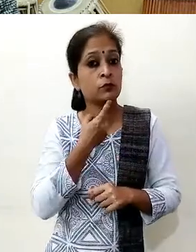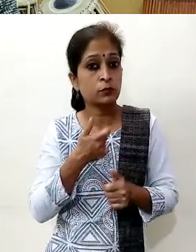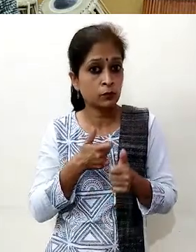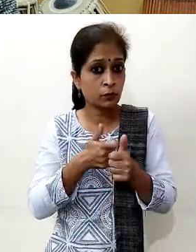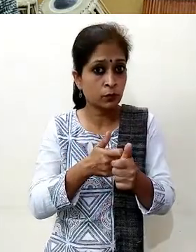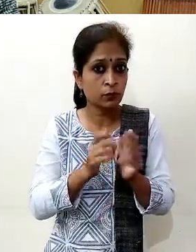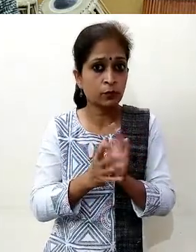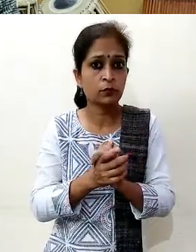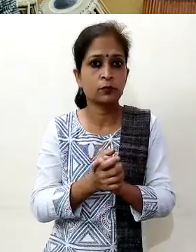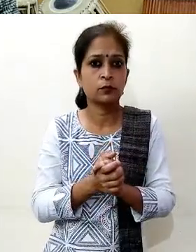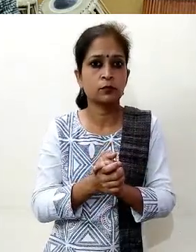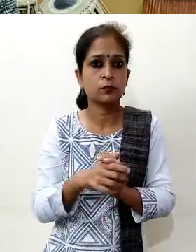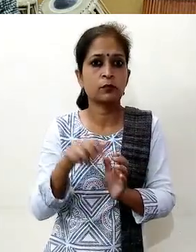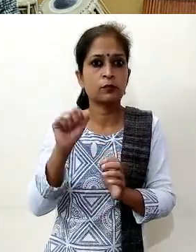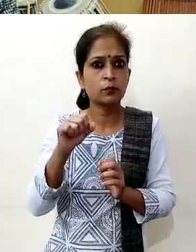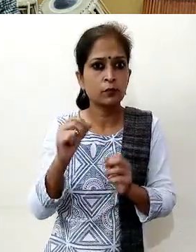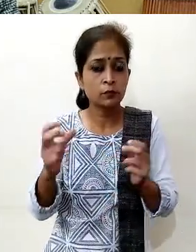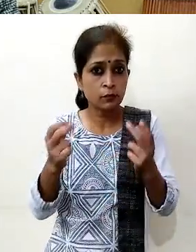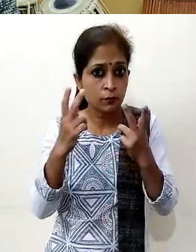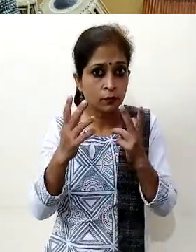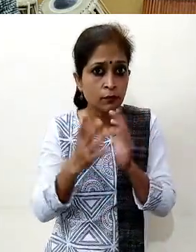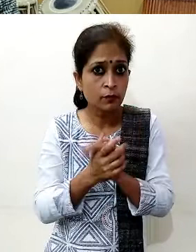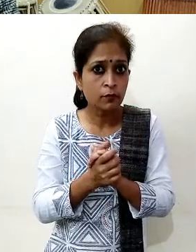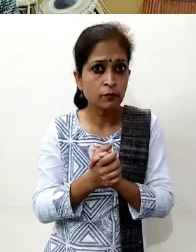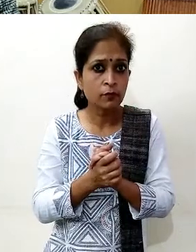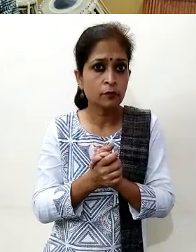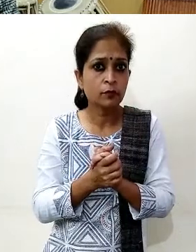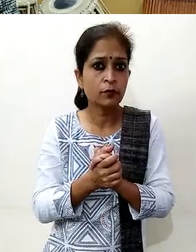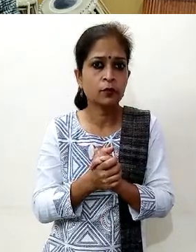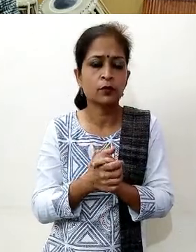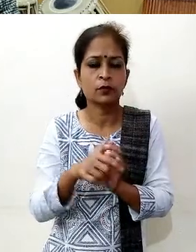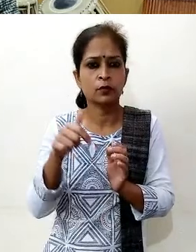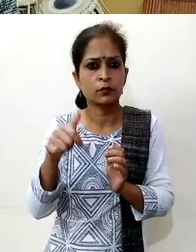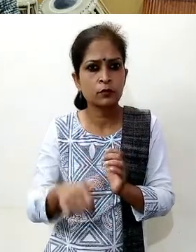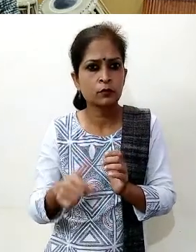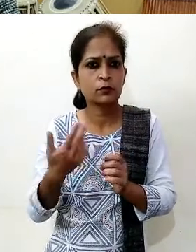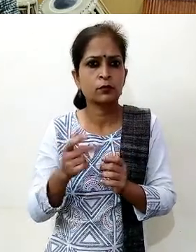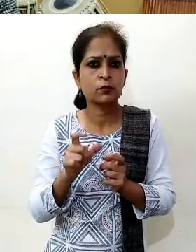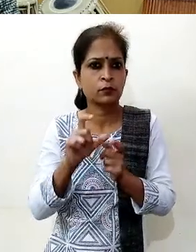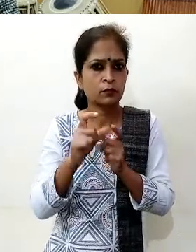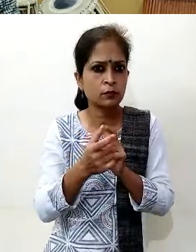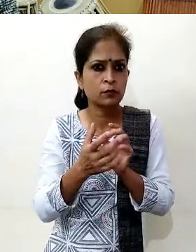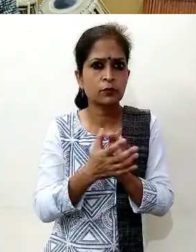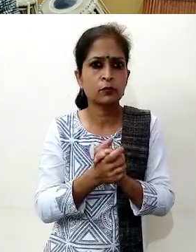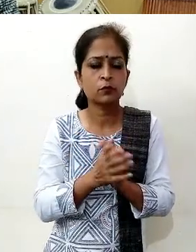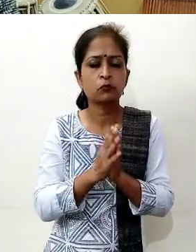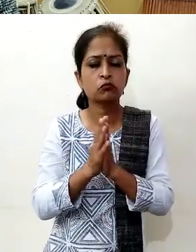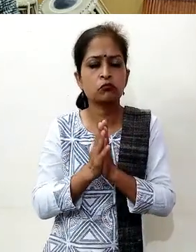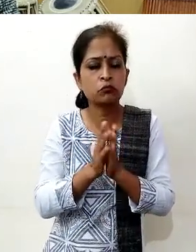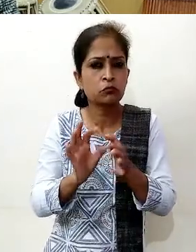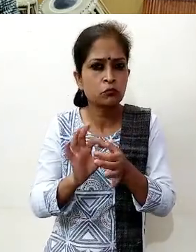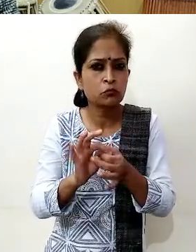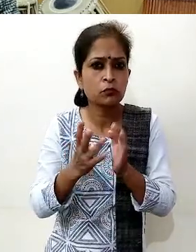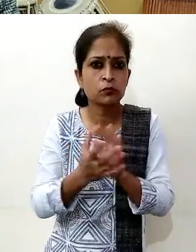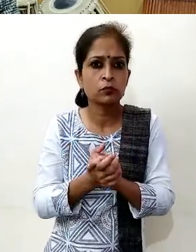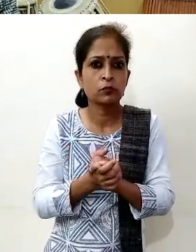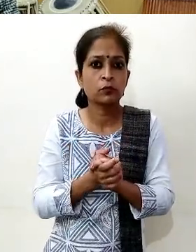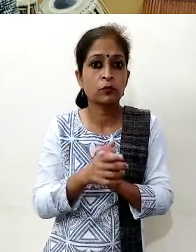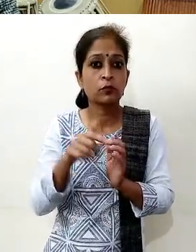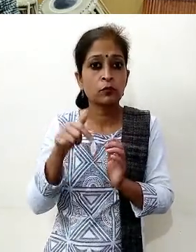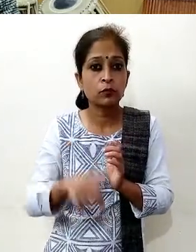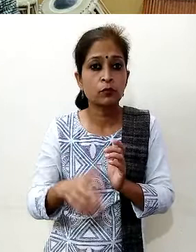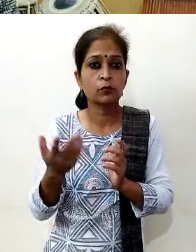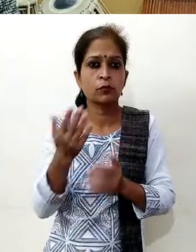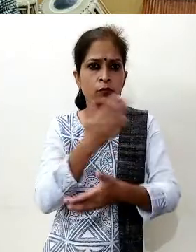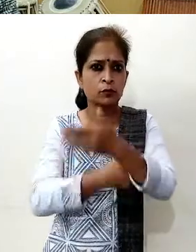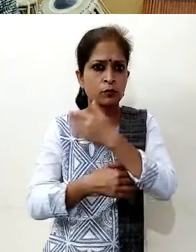थे। है ना आश्चर्य की बात कि जो संस्कृति धर्म से पोषित मानी जाती है, वो इस